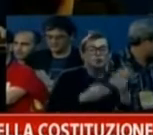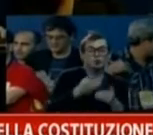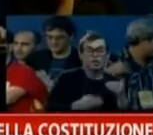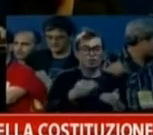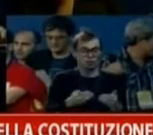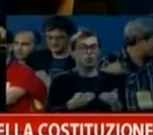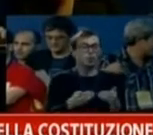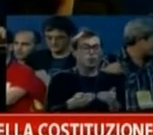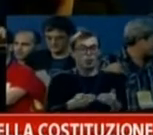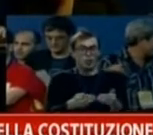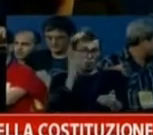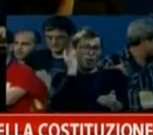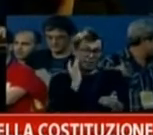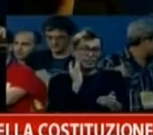volta